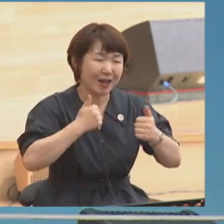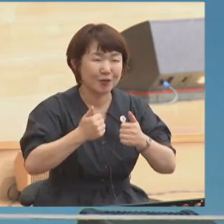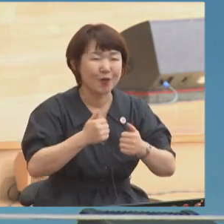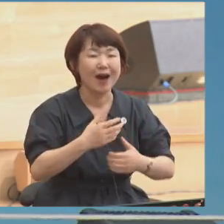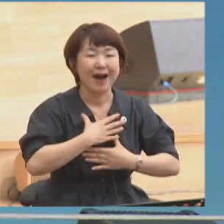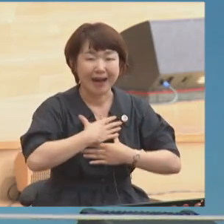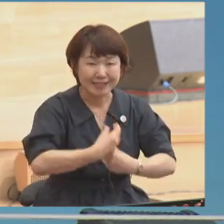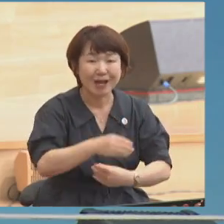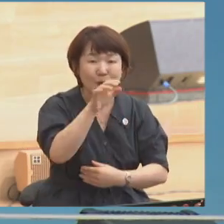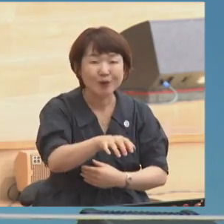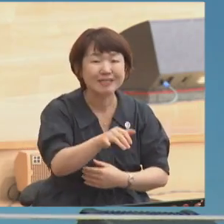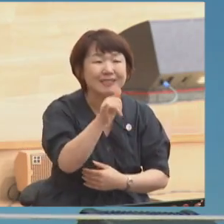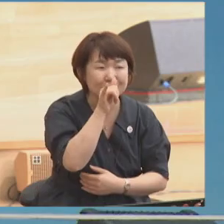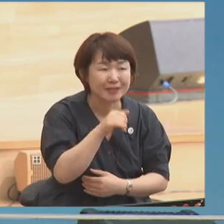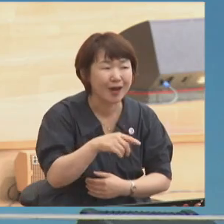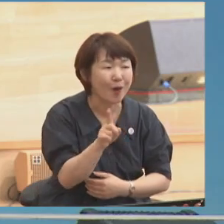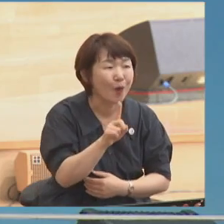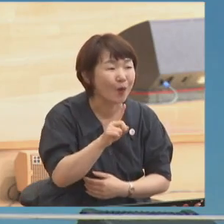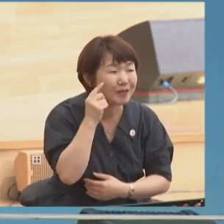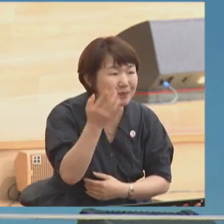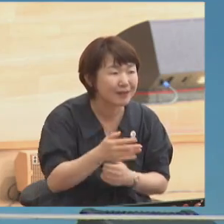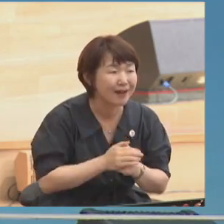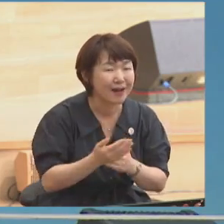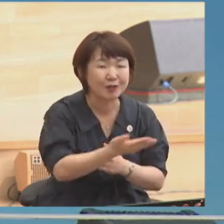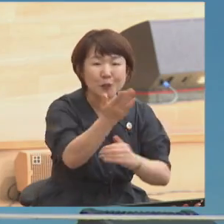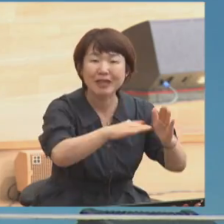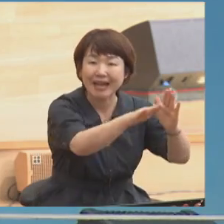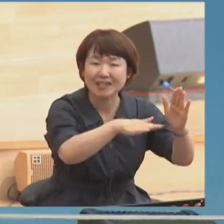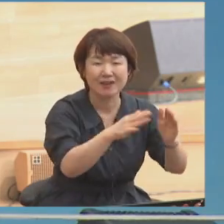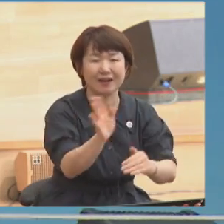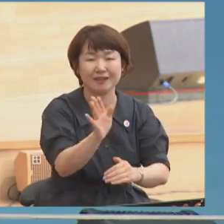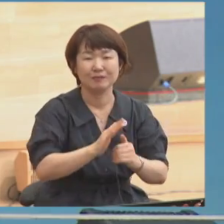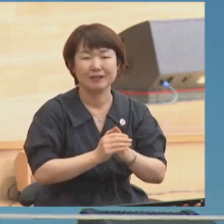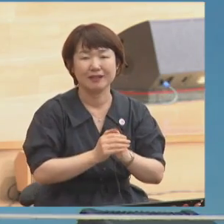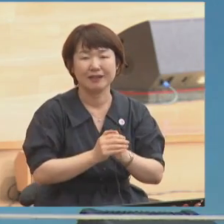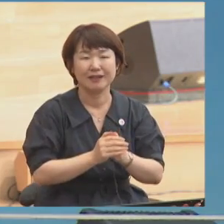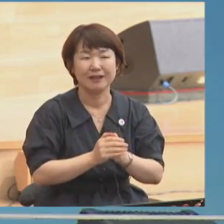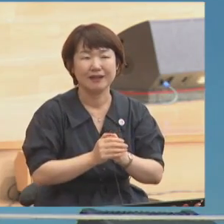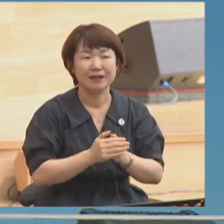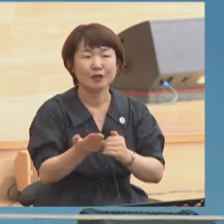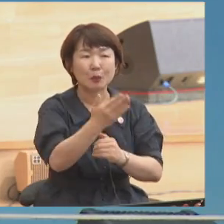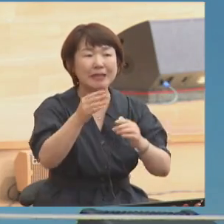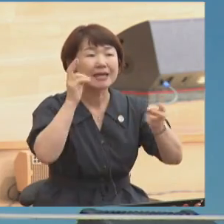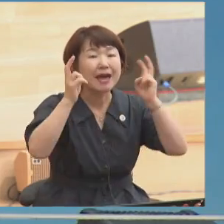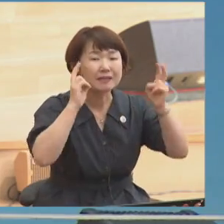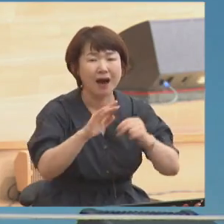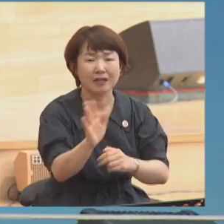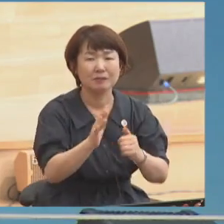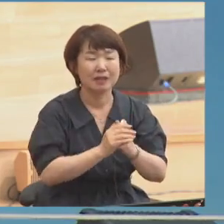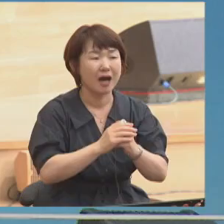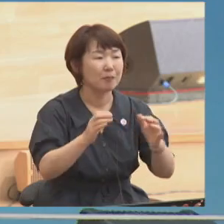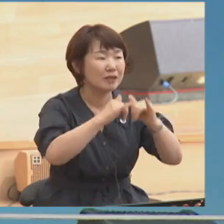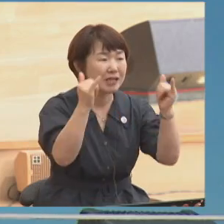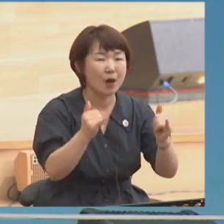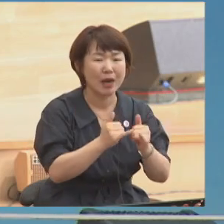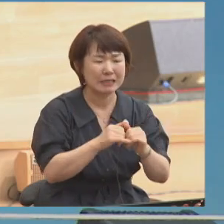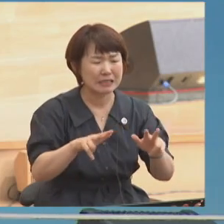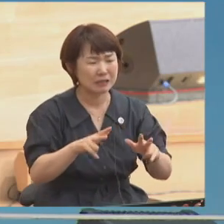장소가 있습니다. 어딥니까? 여러분의 가정 아닙니다. 여러분의 직장, 사회,